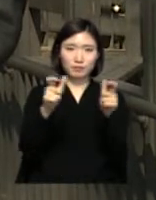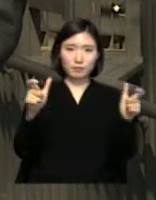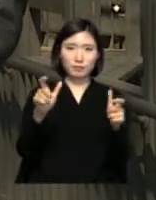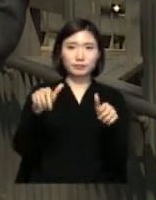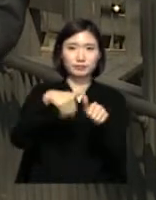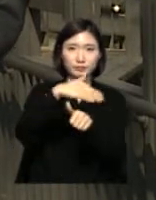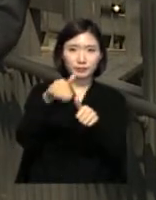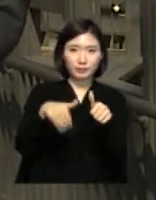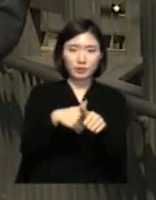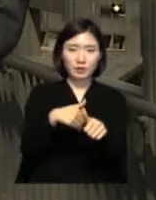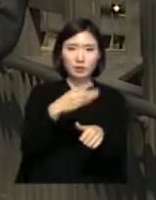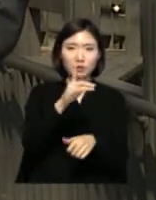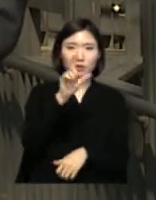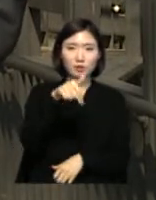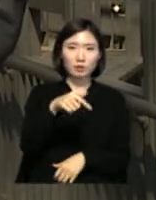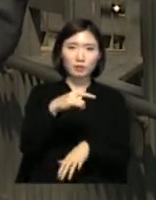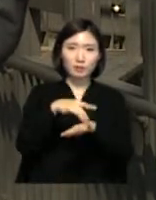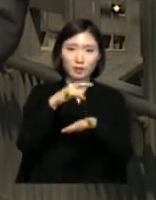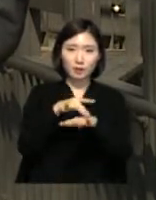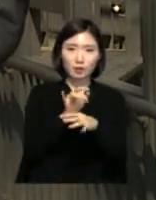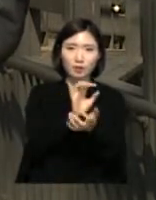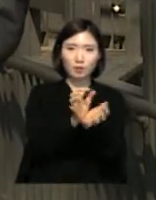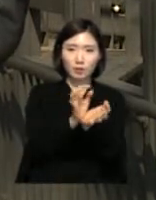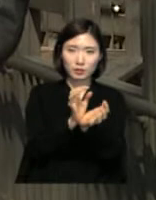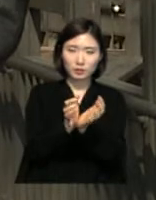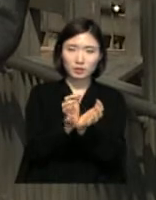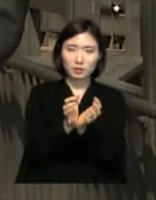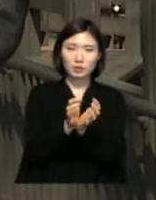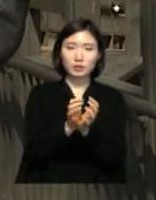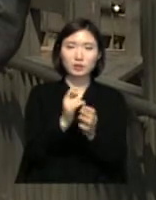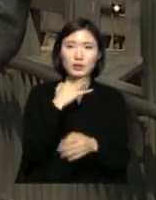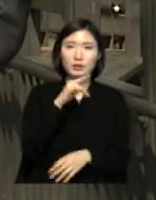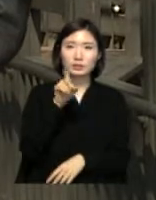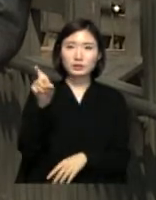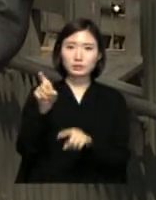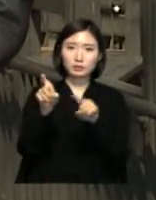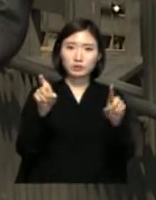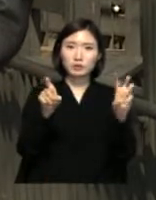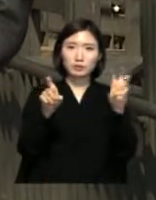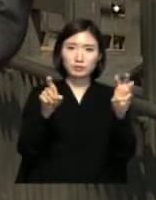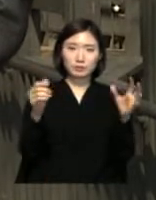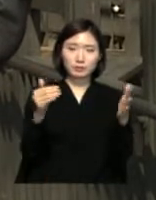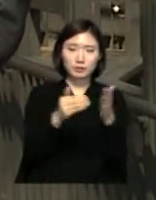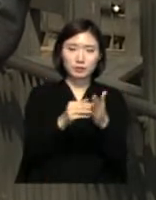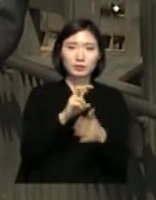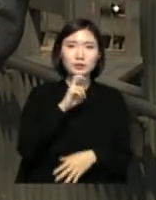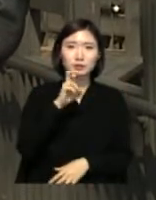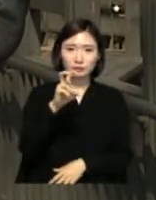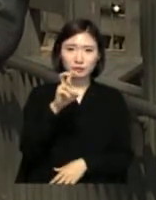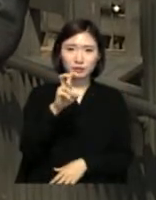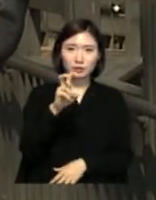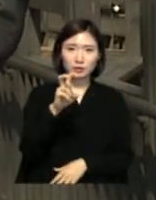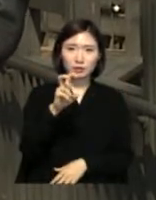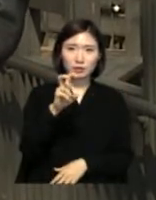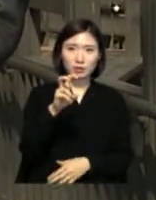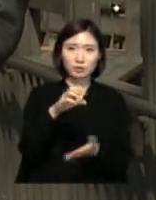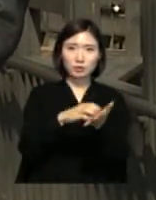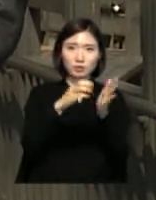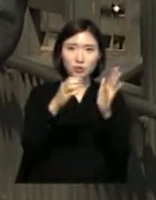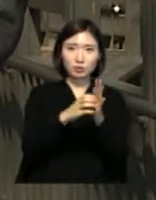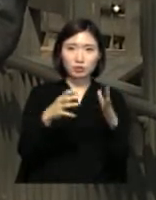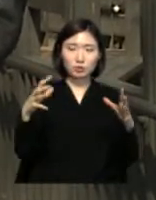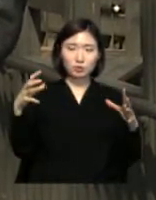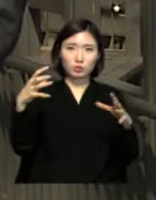증가했습니다. 턱관절 장애는 주로 10대에서 30대까지 발생했는데 20대 진료 인원은 전체의